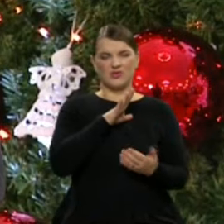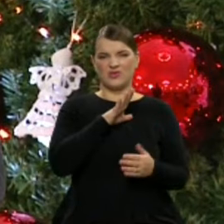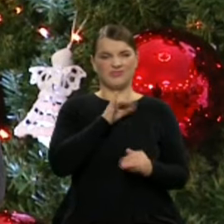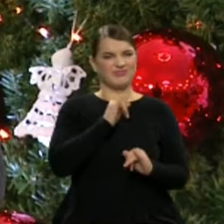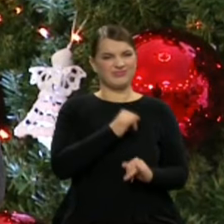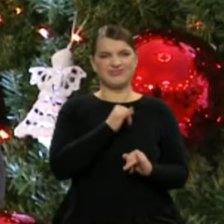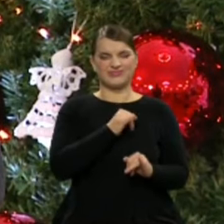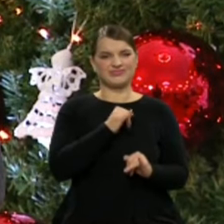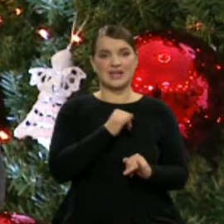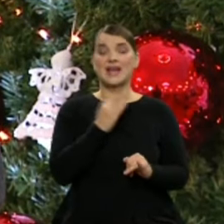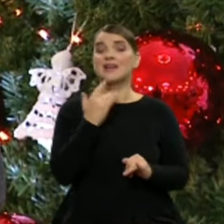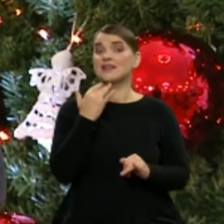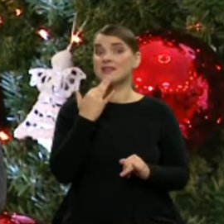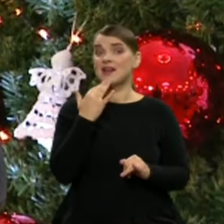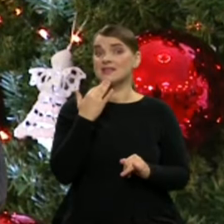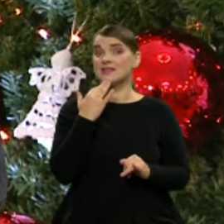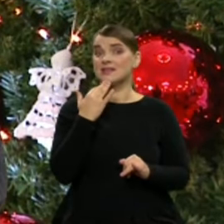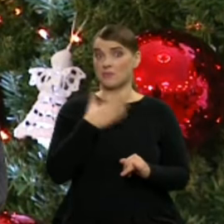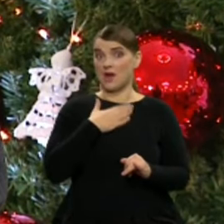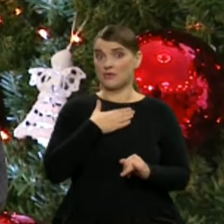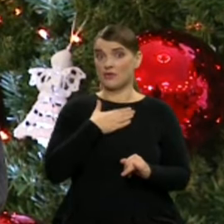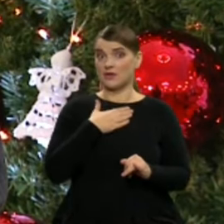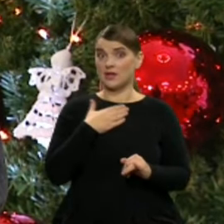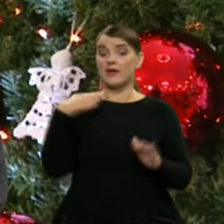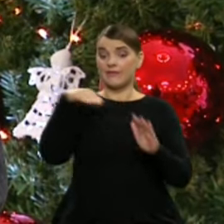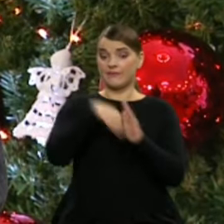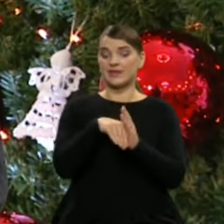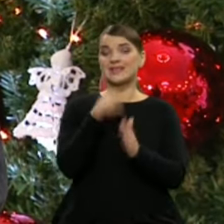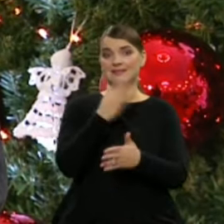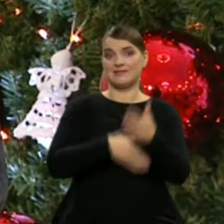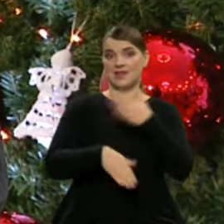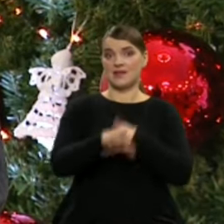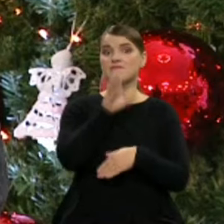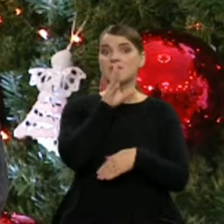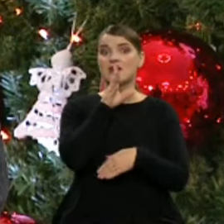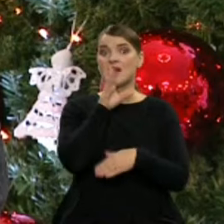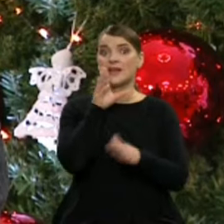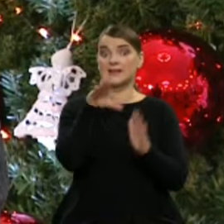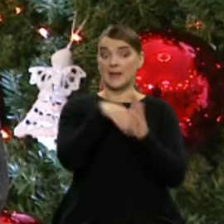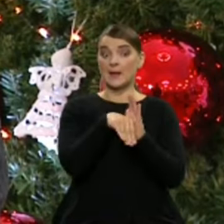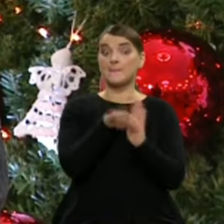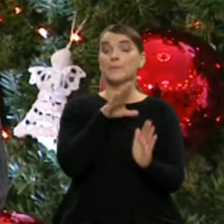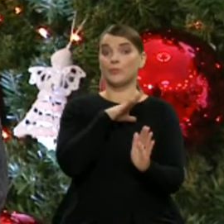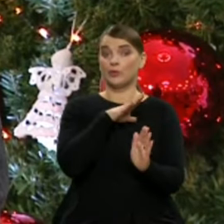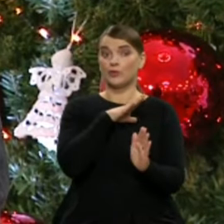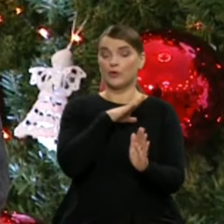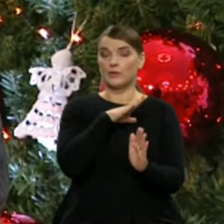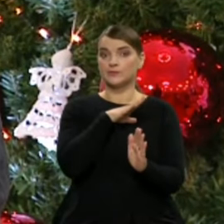klasėje mokėsi mergaitė su negale. Ir